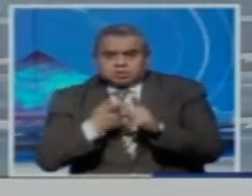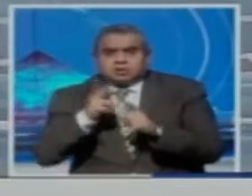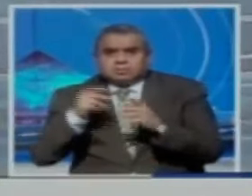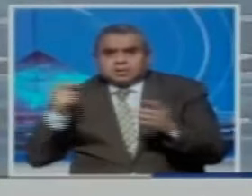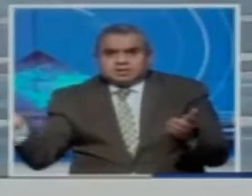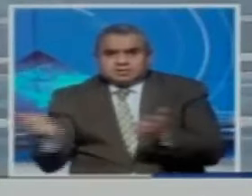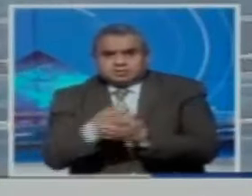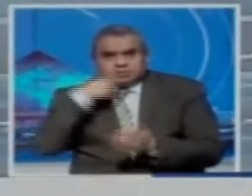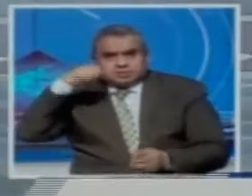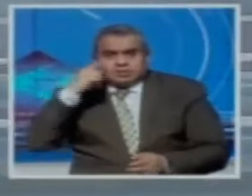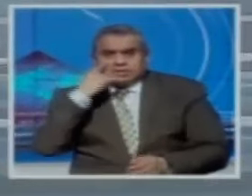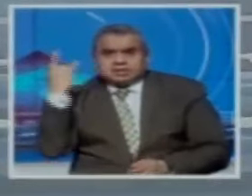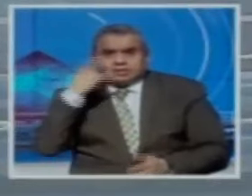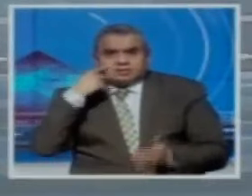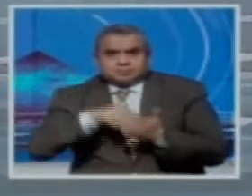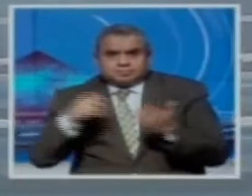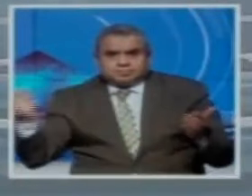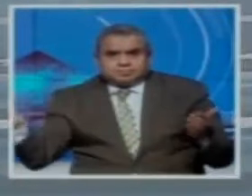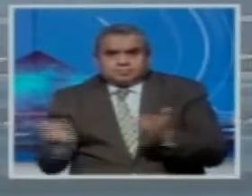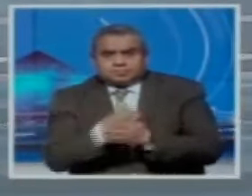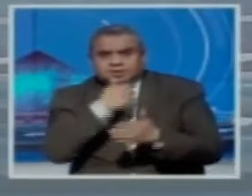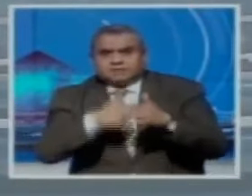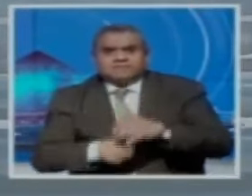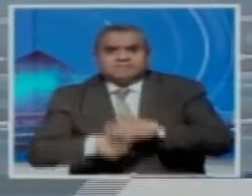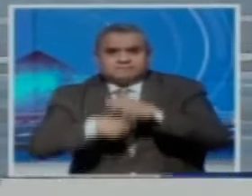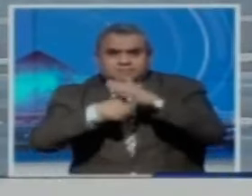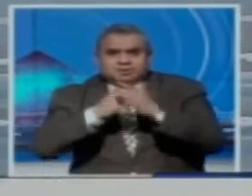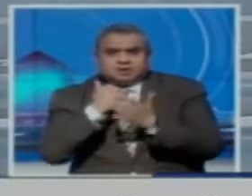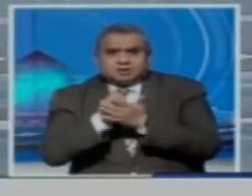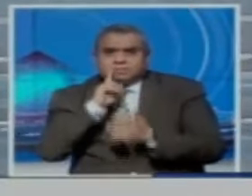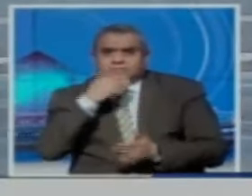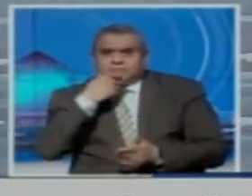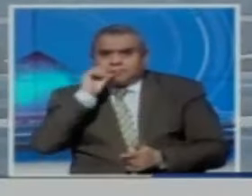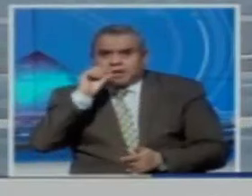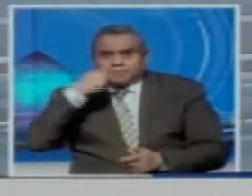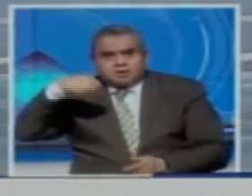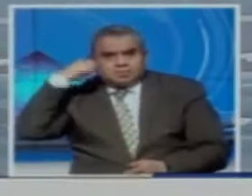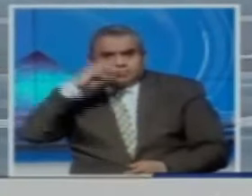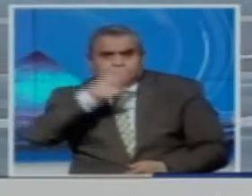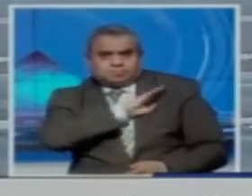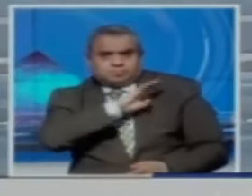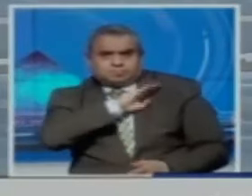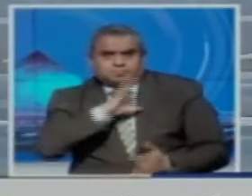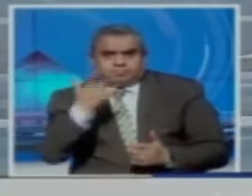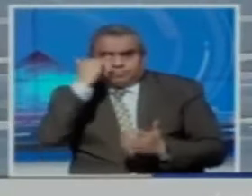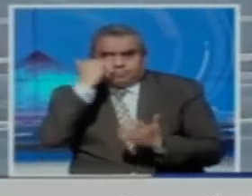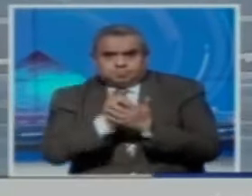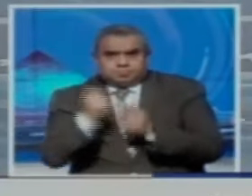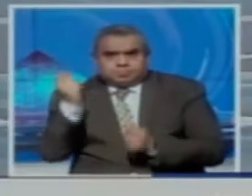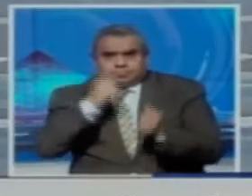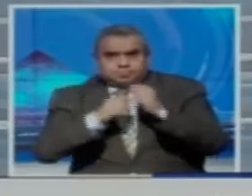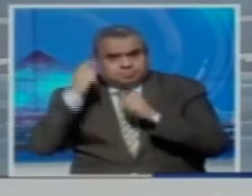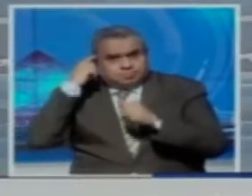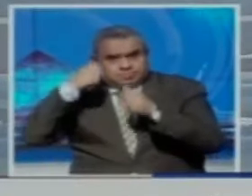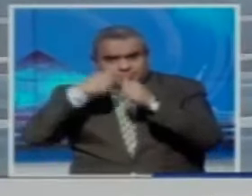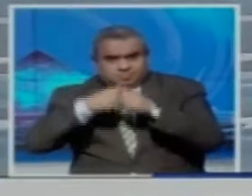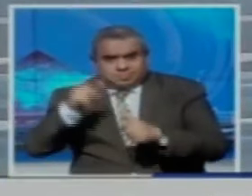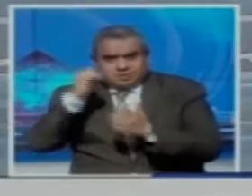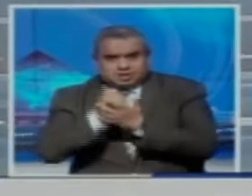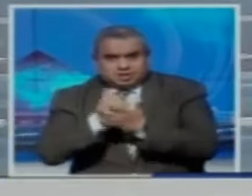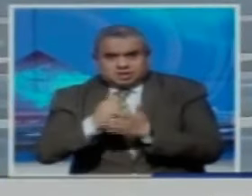كما بعث وزير الداخلية ببرقية تهنئة إلى الفريق أول محمد زكي القائد العام للقوات المسلحة وزير الدفاع